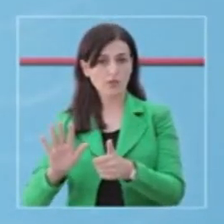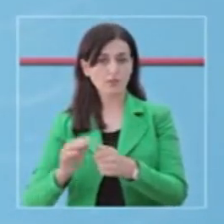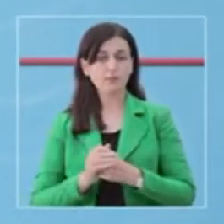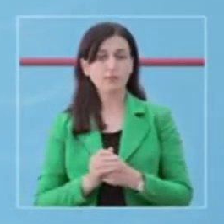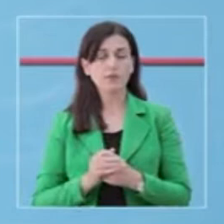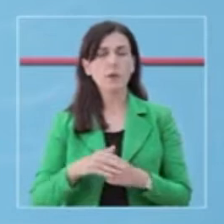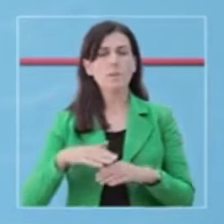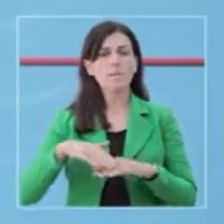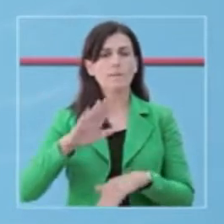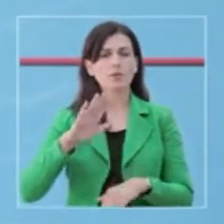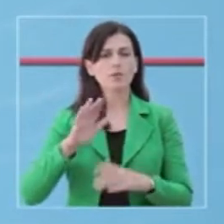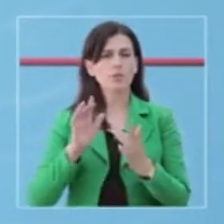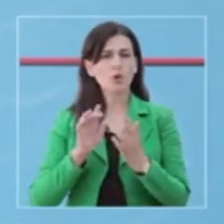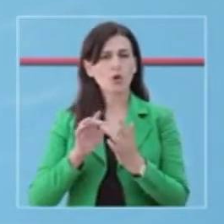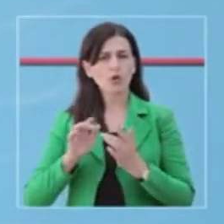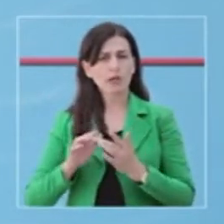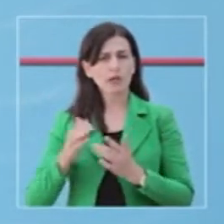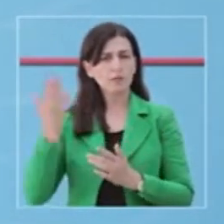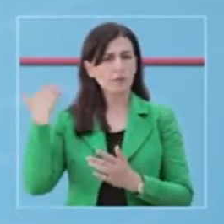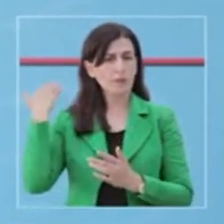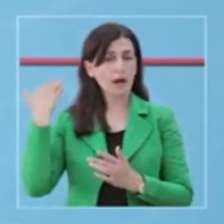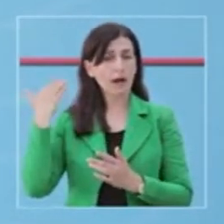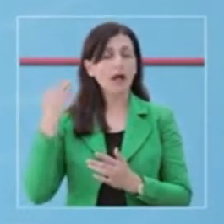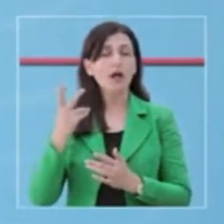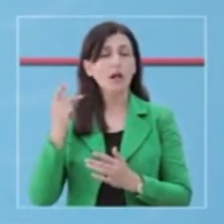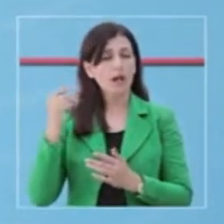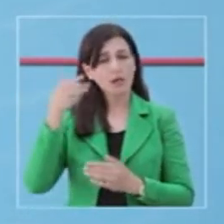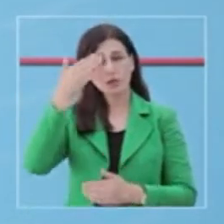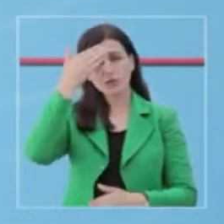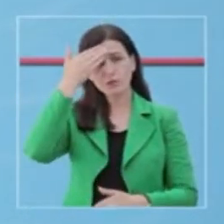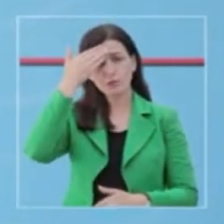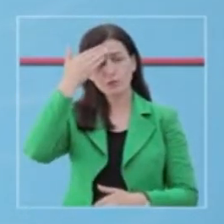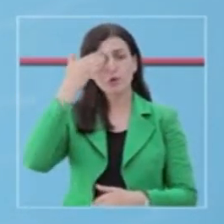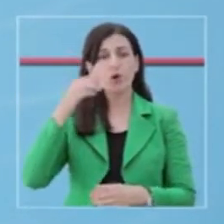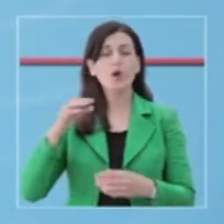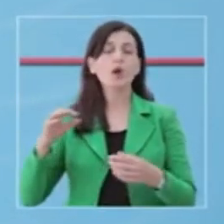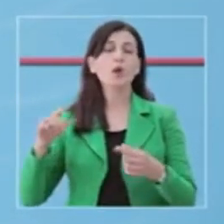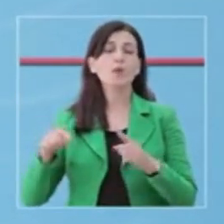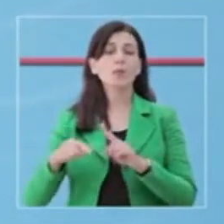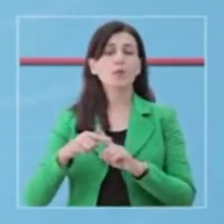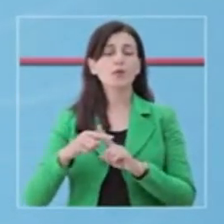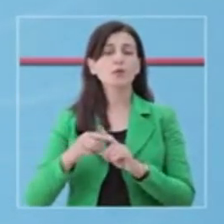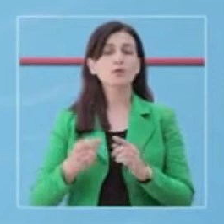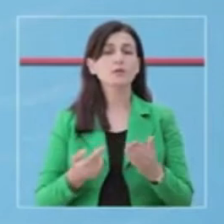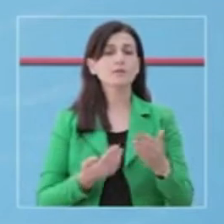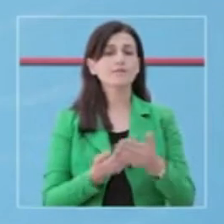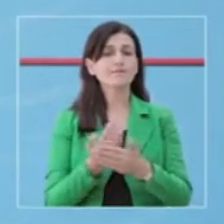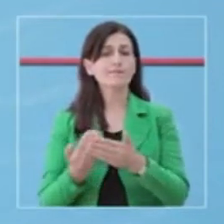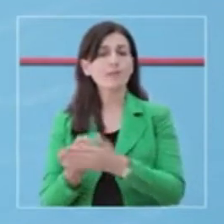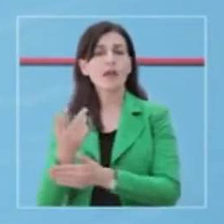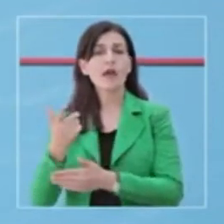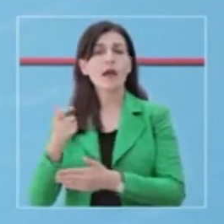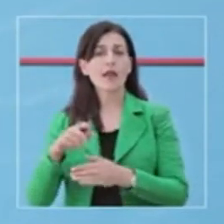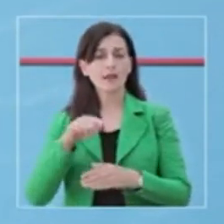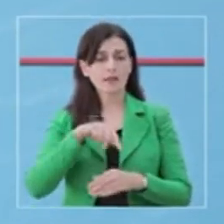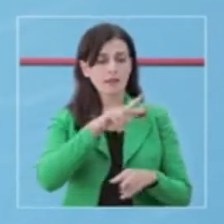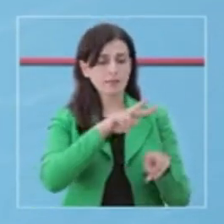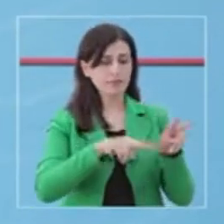pozitive. Kryesisht kontakte të rasteve të konfirmuar më herët pozitiv, si dhe raste të reja në proces